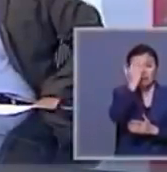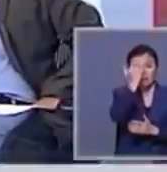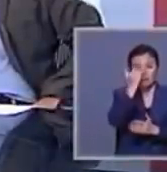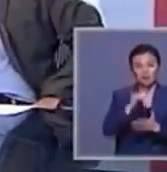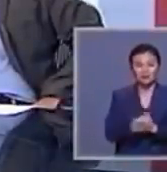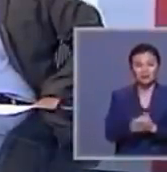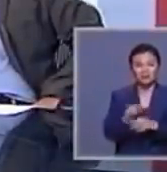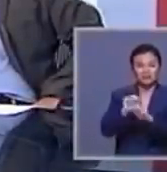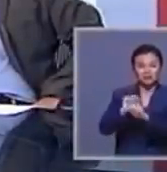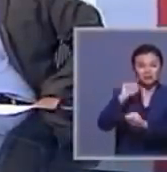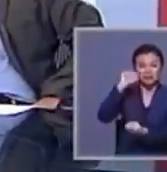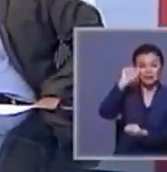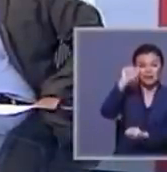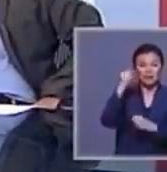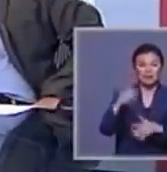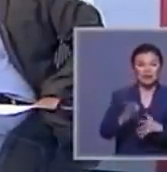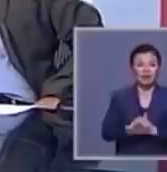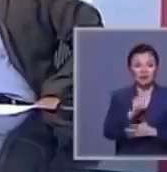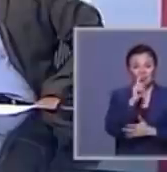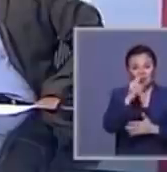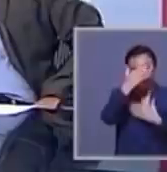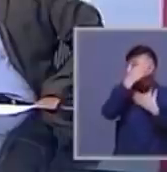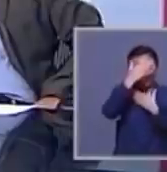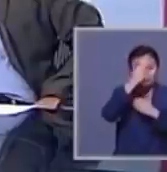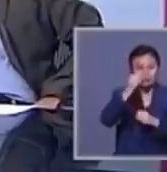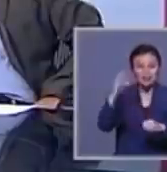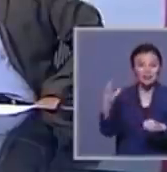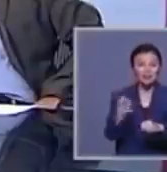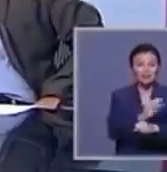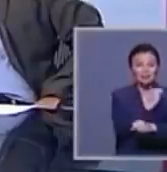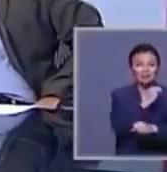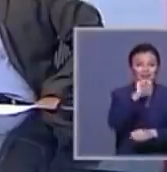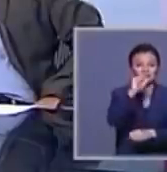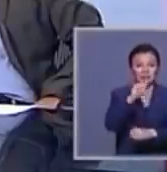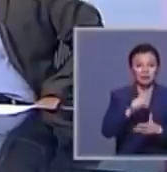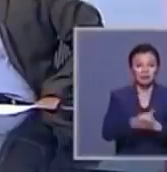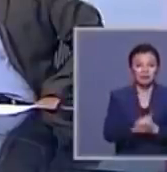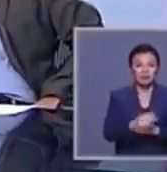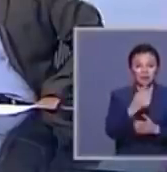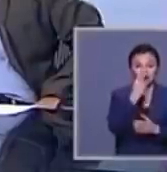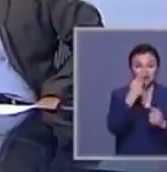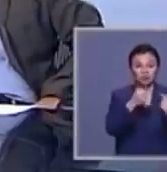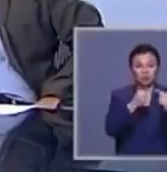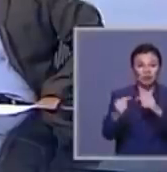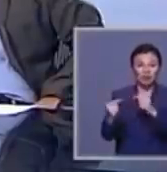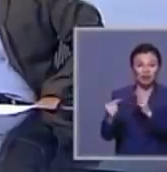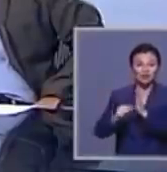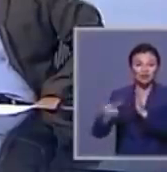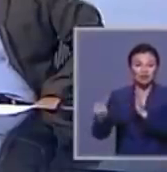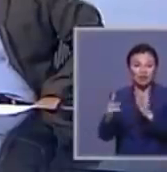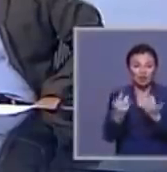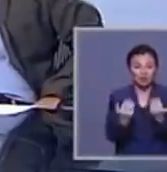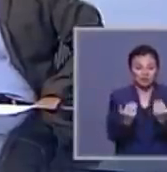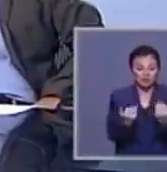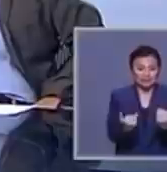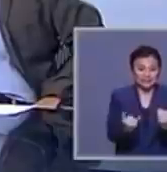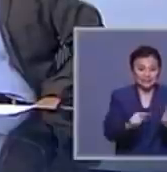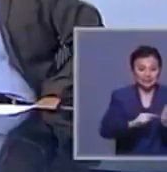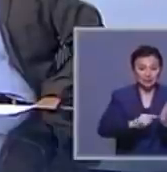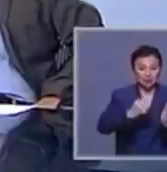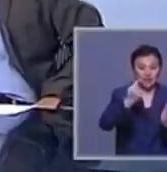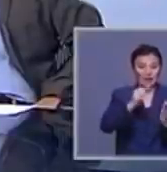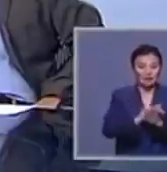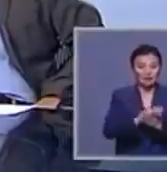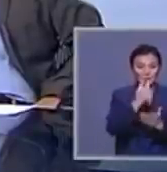ออกมาแล้วอยู่ดีก็โอเคสนใจการเมืองวันนี้มีเรื่องนี้ให้พูดต่อในช่วงที่2แต่ว่าช่วงแรกเราจะชวนคุณผู้ชมม